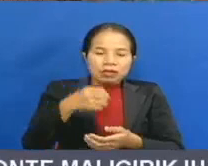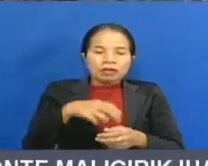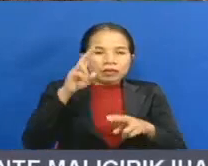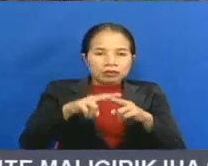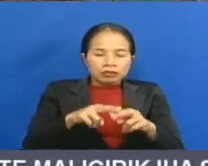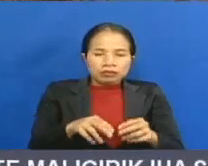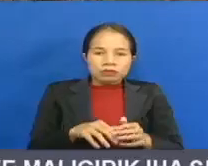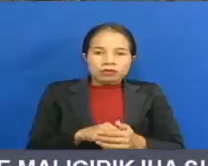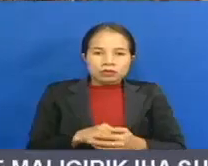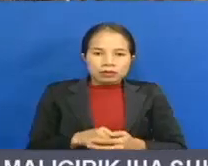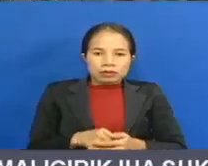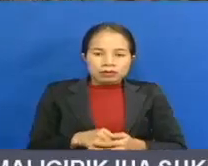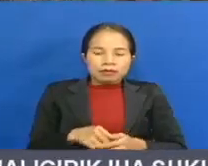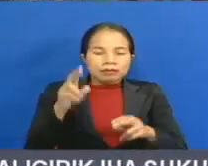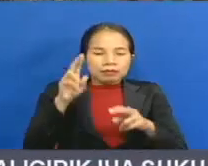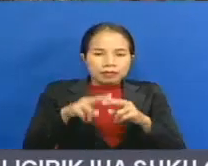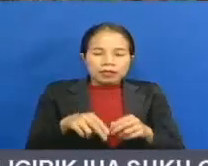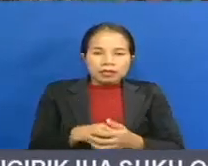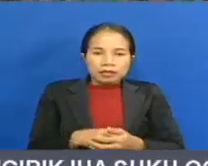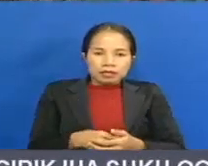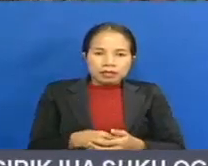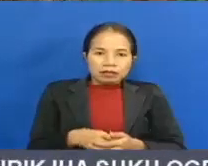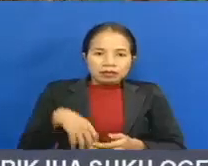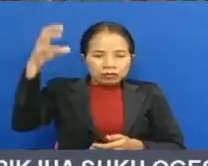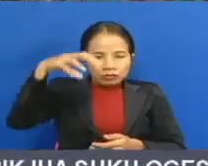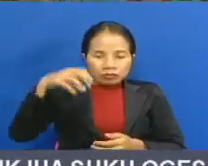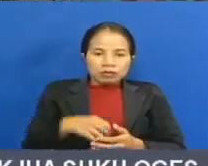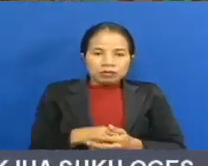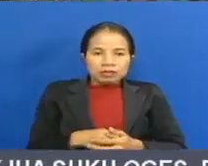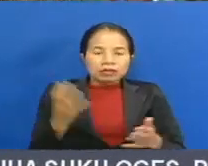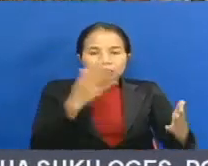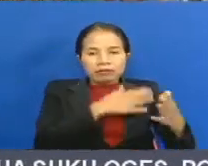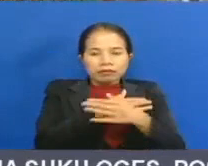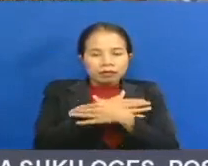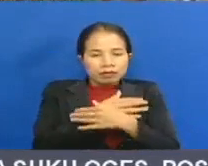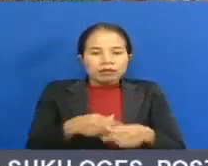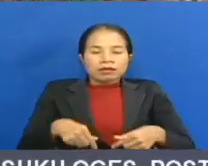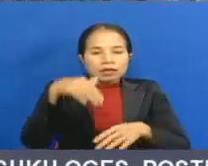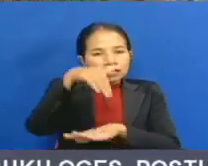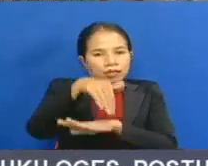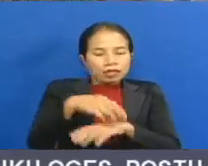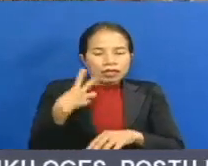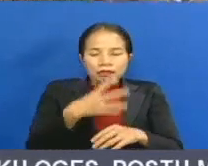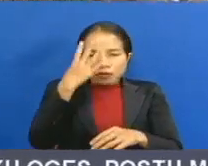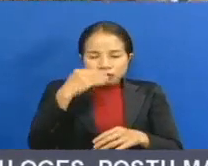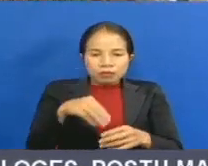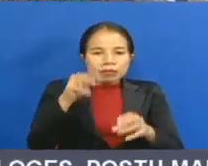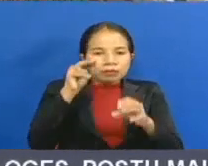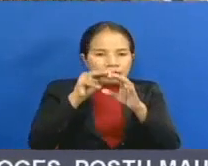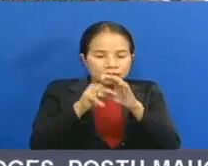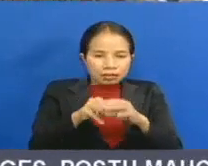liurne satanitik ba udam ba amitur. Se manta iha karik po amnia manta ida kalang amitoba toba iha mercado la balu toba mercado